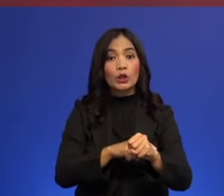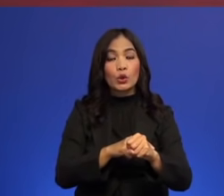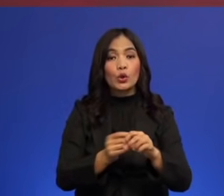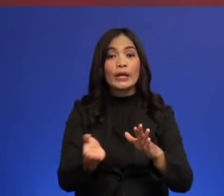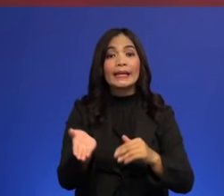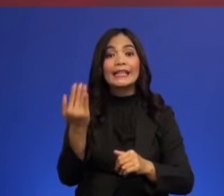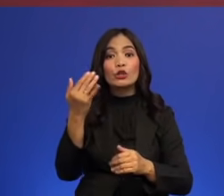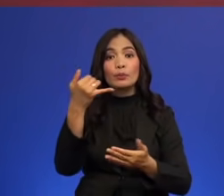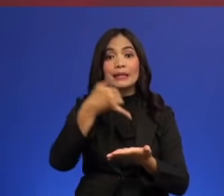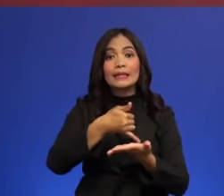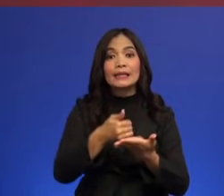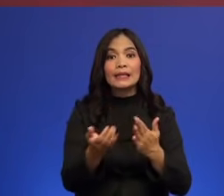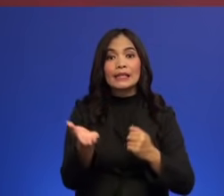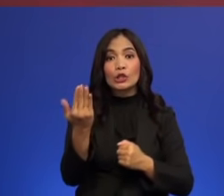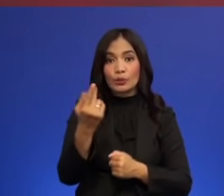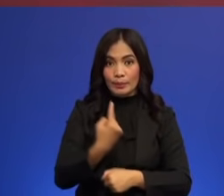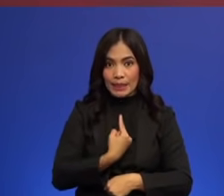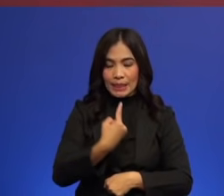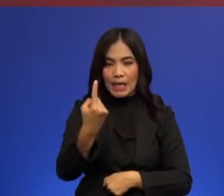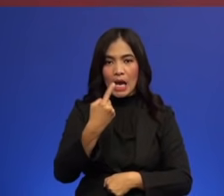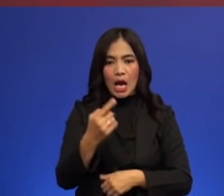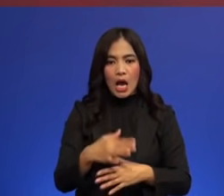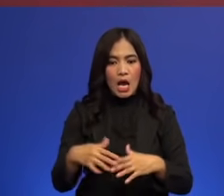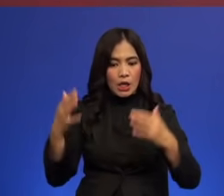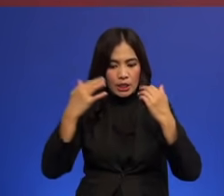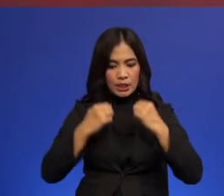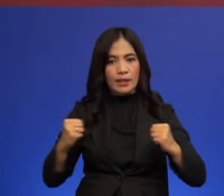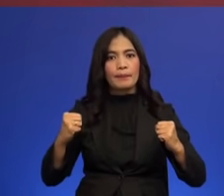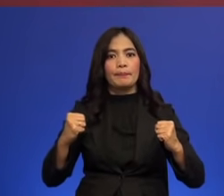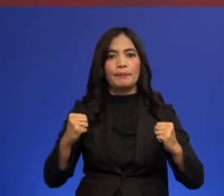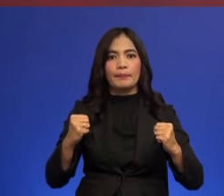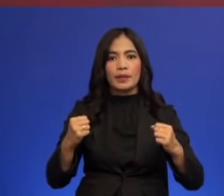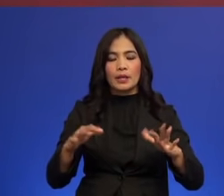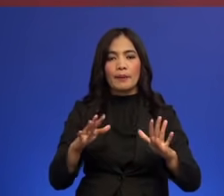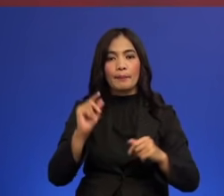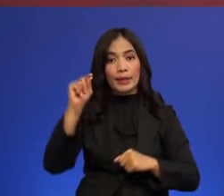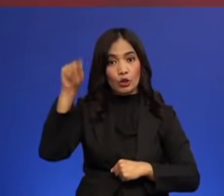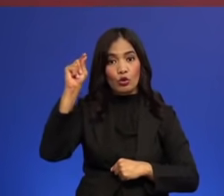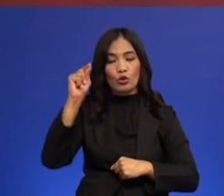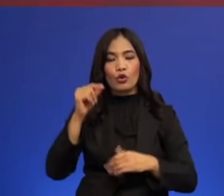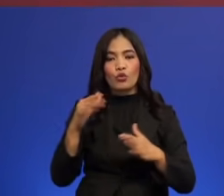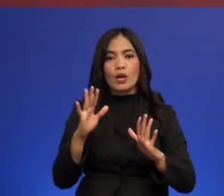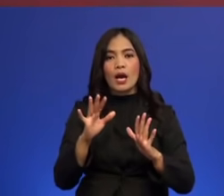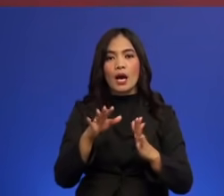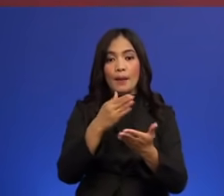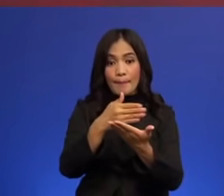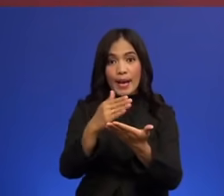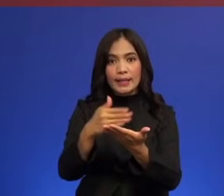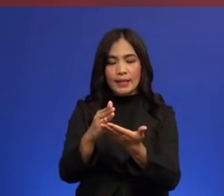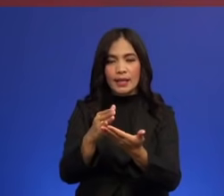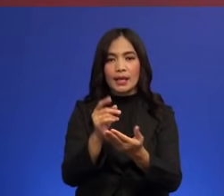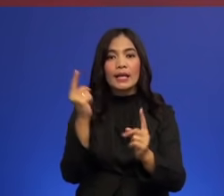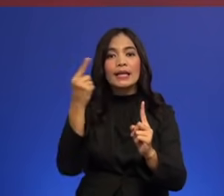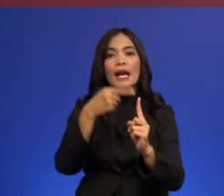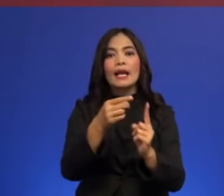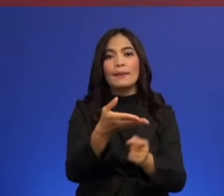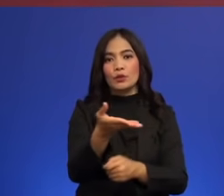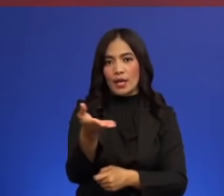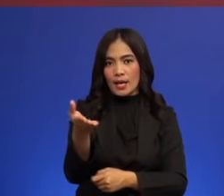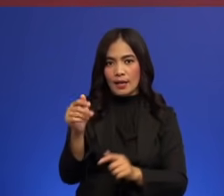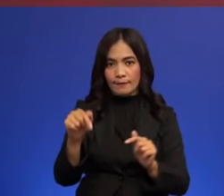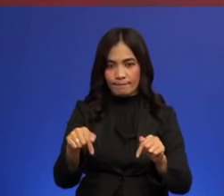hari hidup kita dengan sikap yang benar seperti yang telah saya bagikan kepada saudara